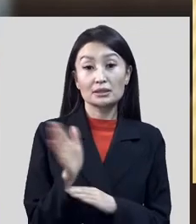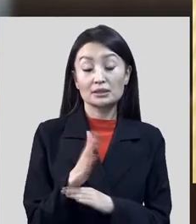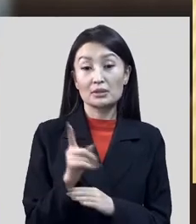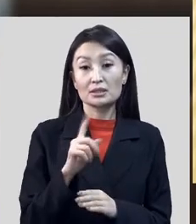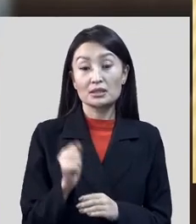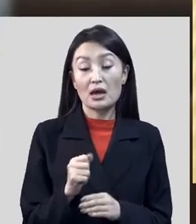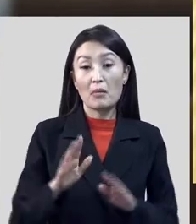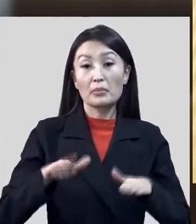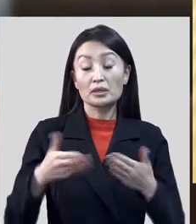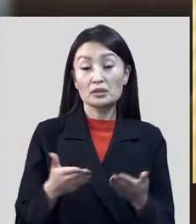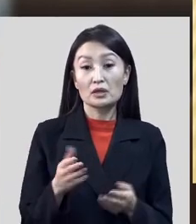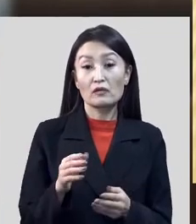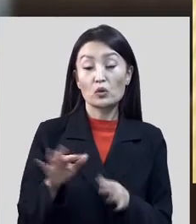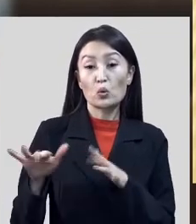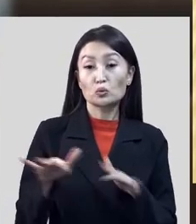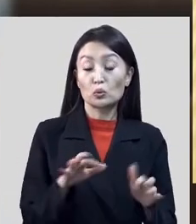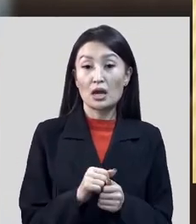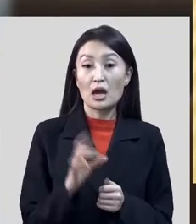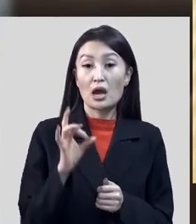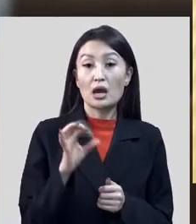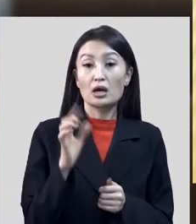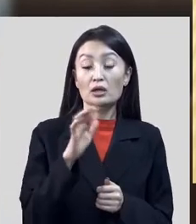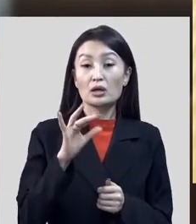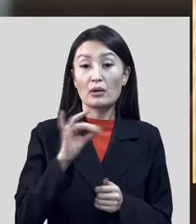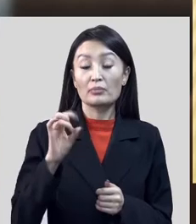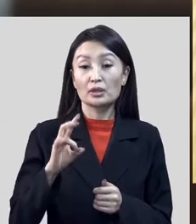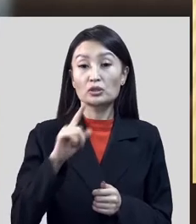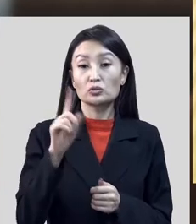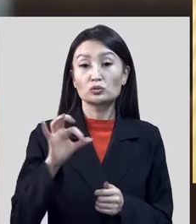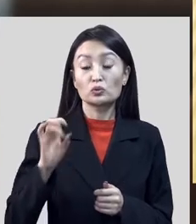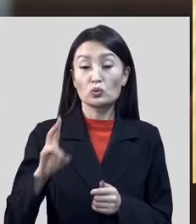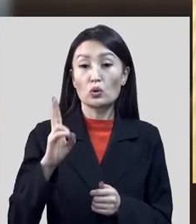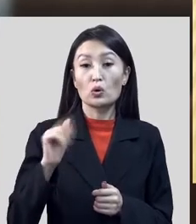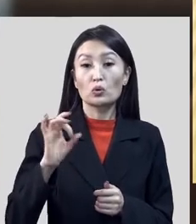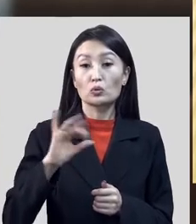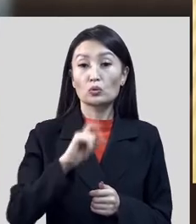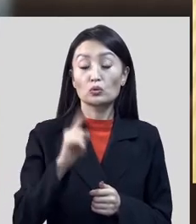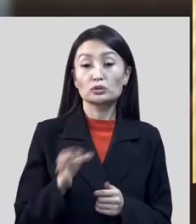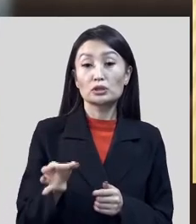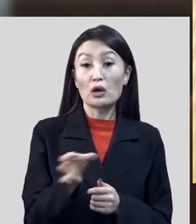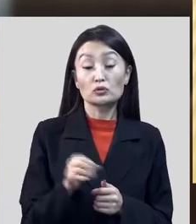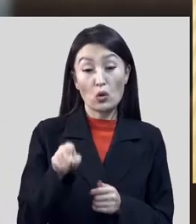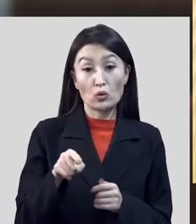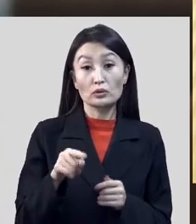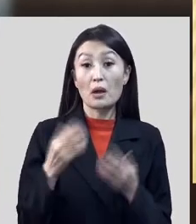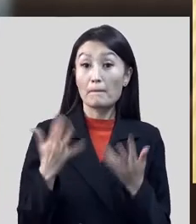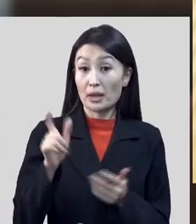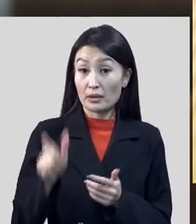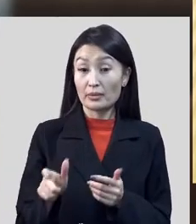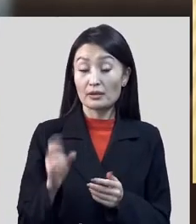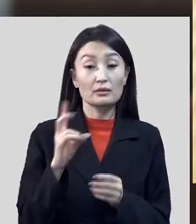за предоставленные услуги робинзон крузо на острове является ли он потребителем